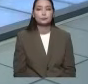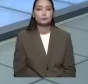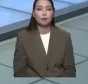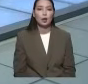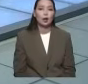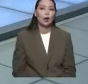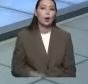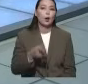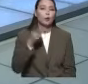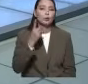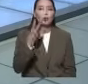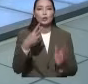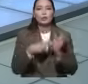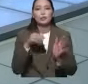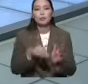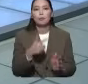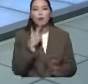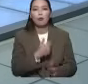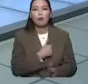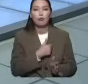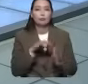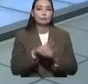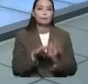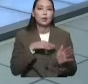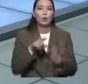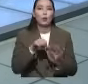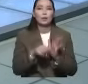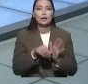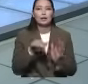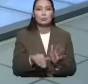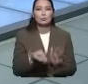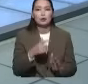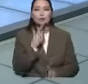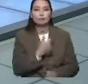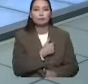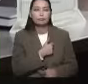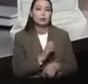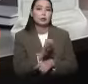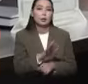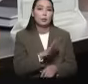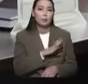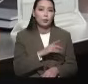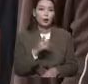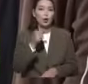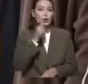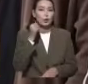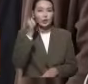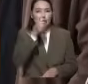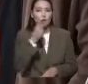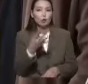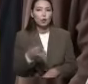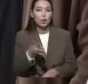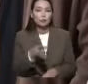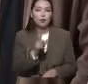Былтыр 37 мың азамат әскер қатарына қосылған, оның 16 мыңнан астамы қарулы күштерге жіберілді. Өткен жылы әскердегі 4 мыңнан астам